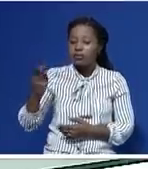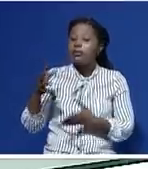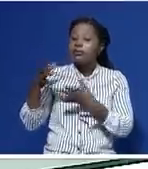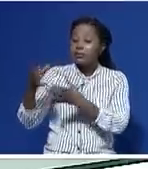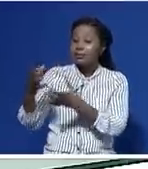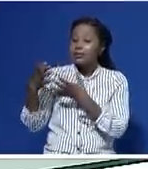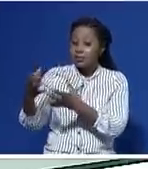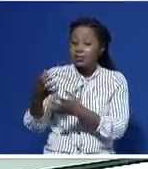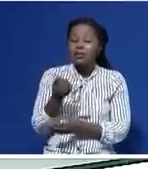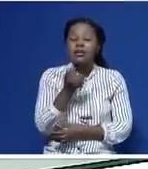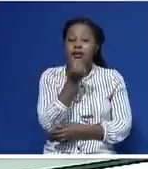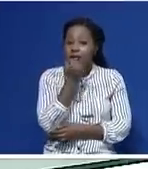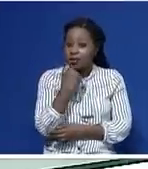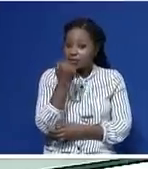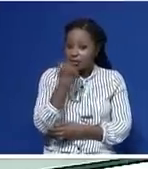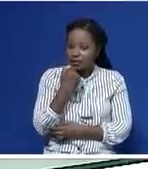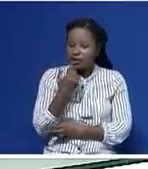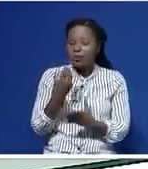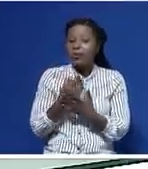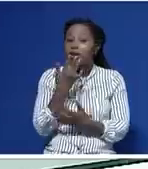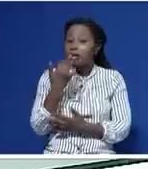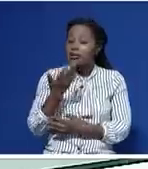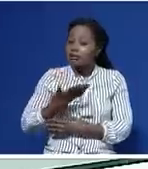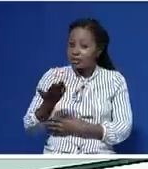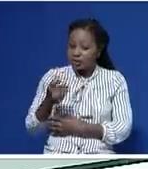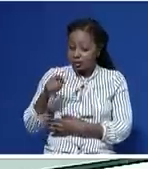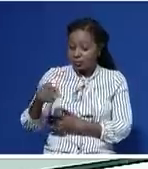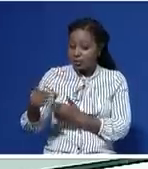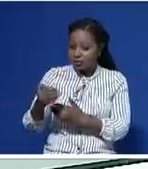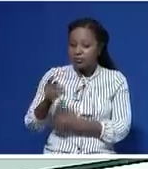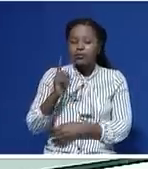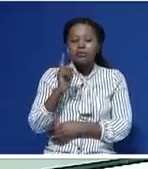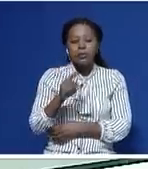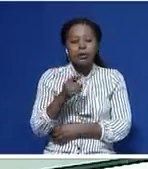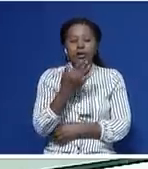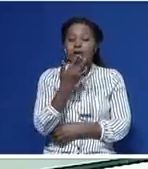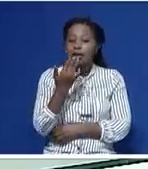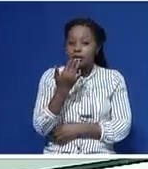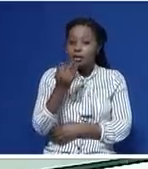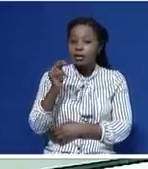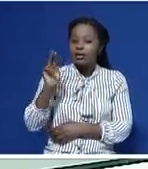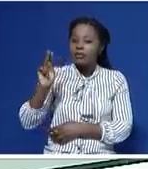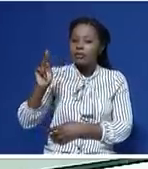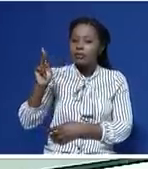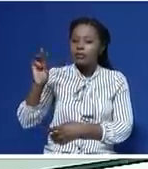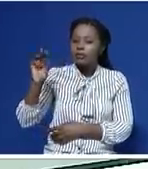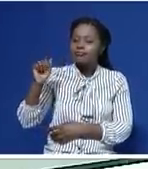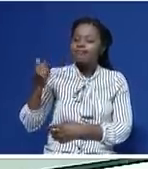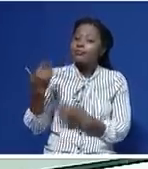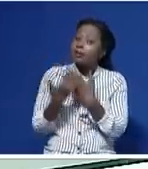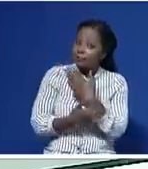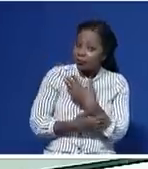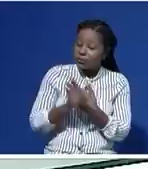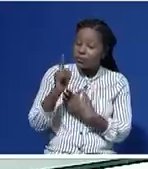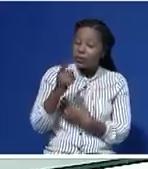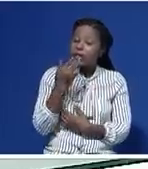na embe na ladha nyingine, na hivi karibuni kutakuwa kuna ladha ya ukuaji ambayo amini kutakuwa kuna